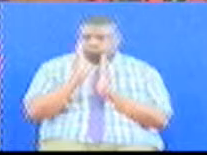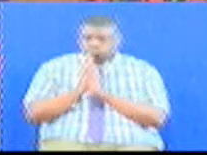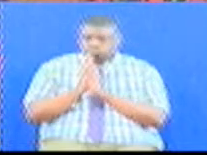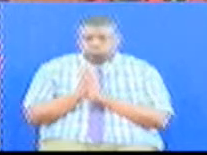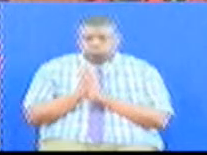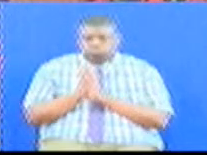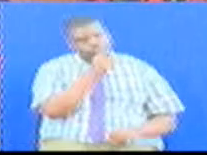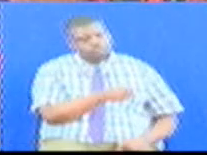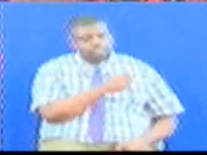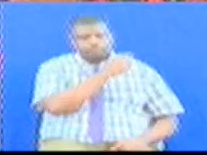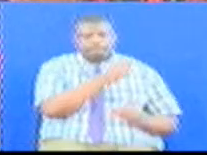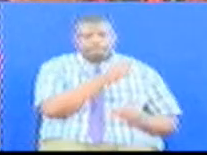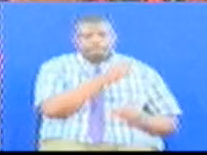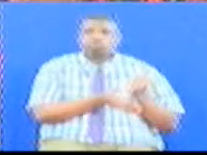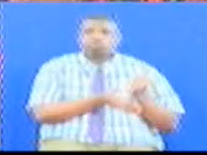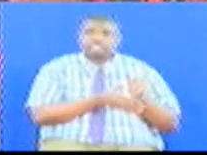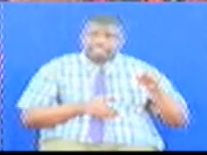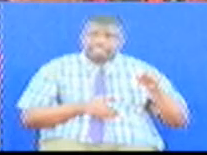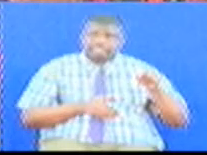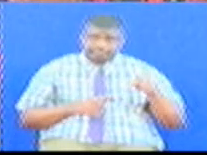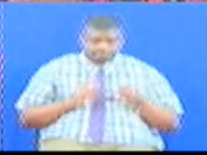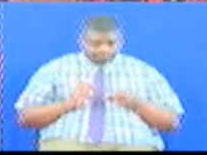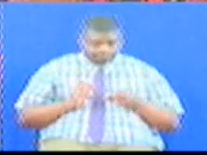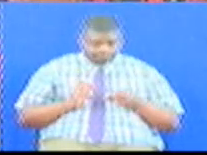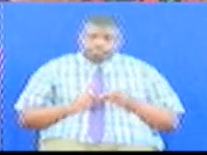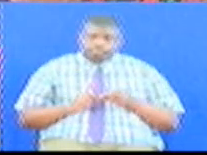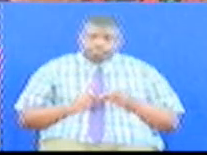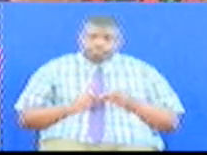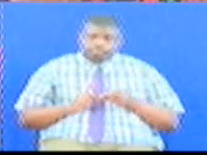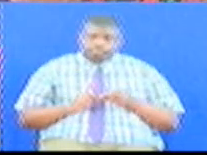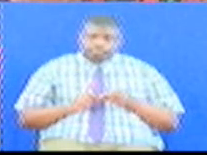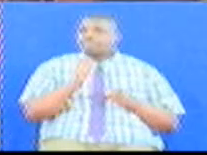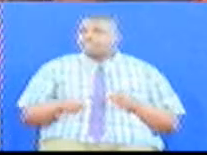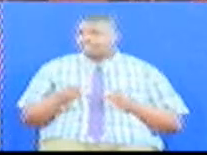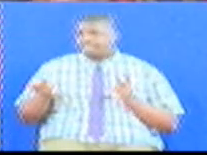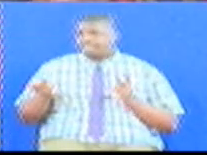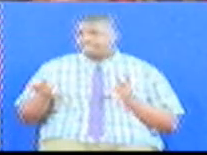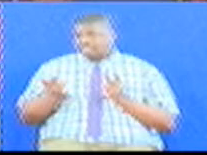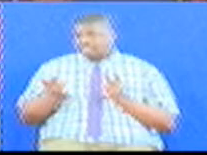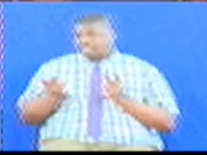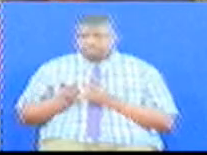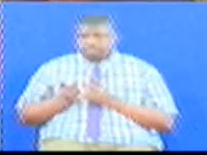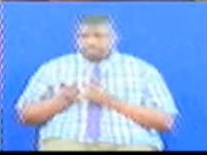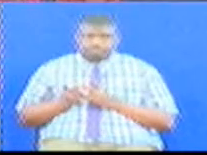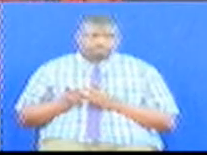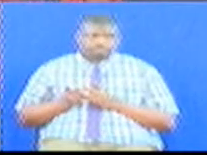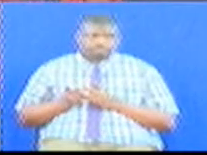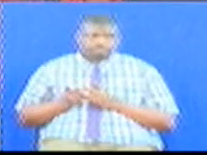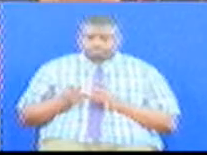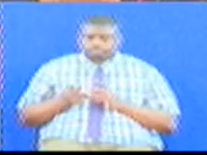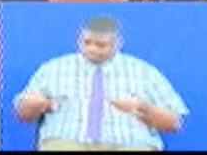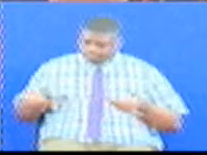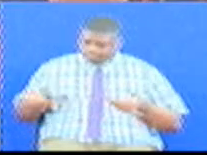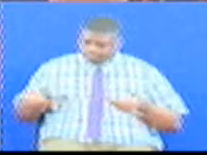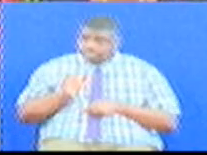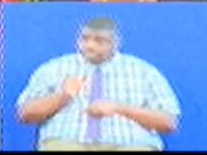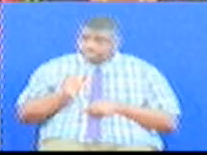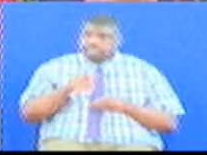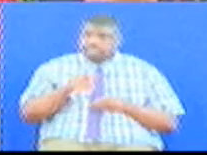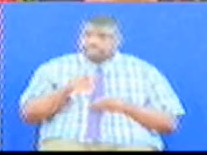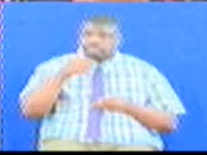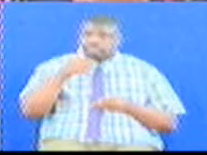Watanzania. Mheshimiwa Spika, pia ningependa kukipongeza kiti chako pamoja na serikali kwa